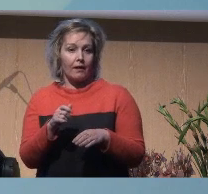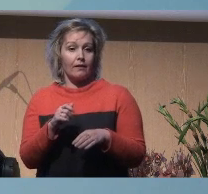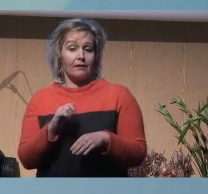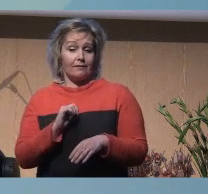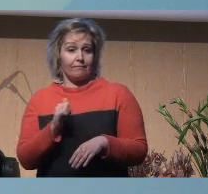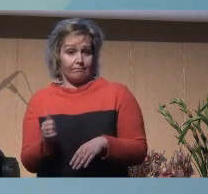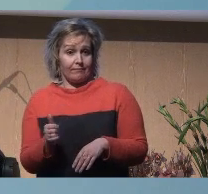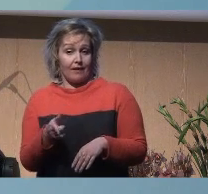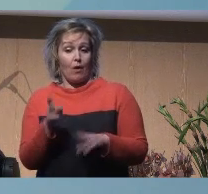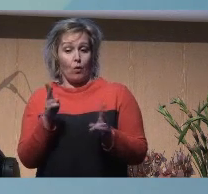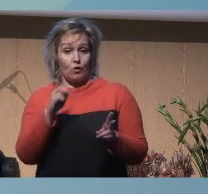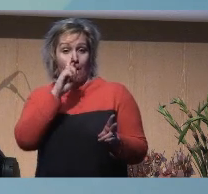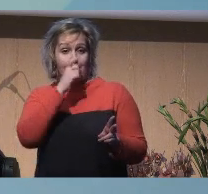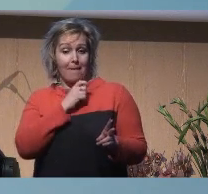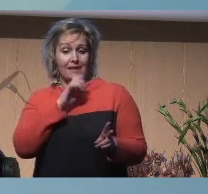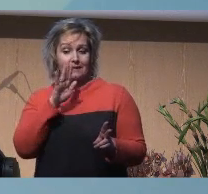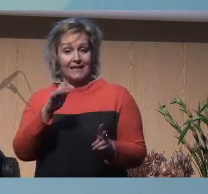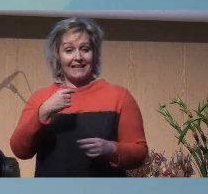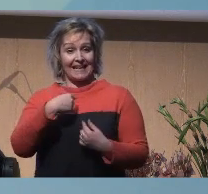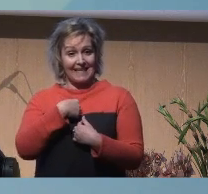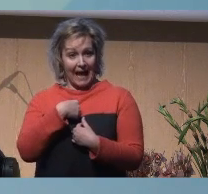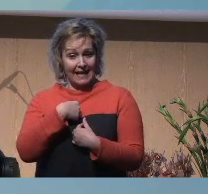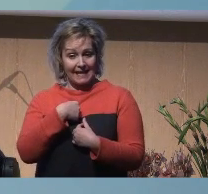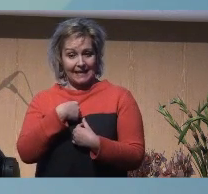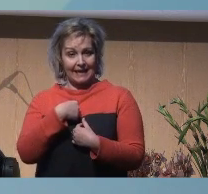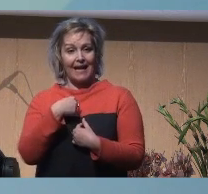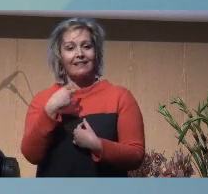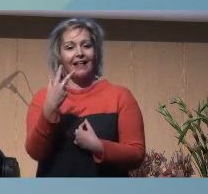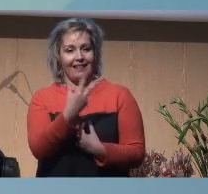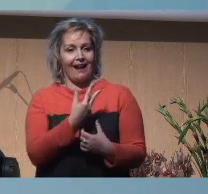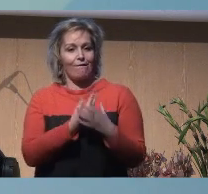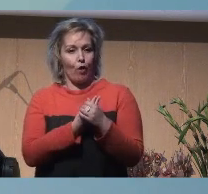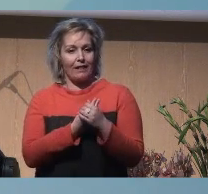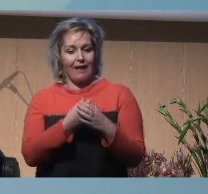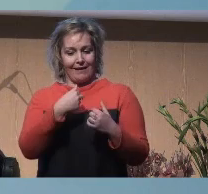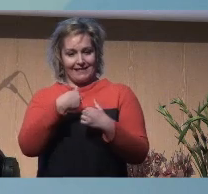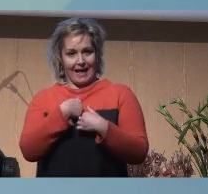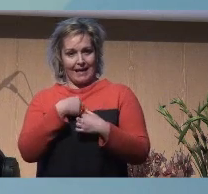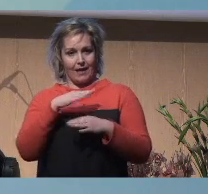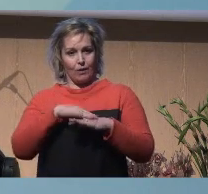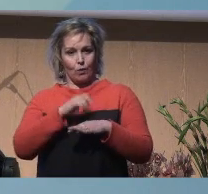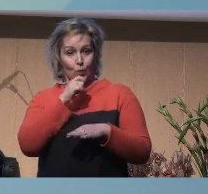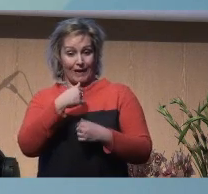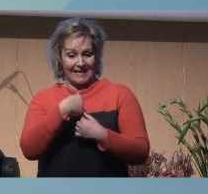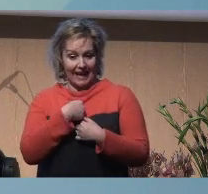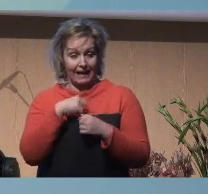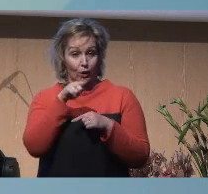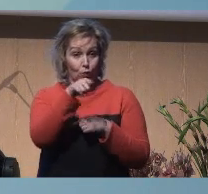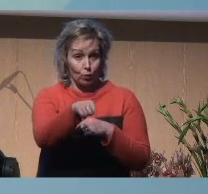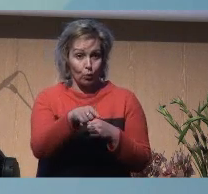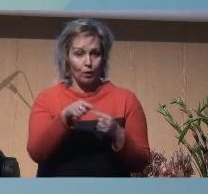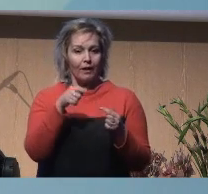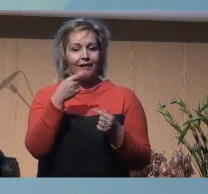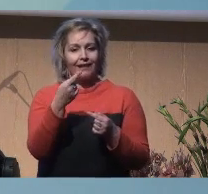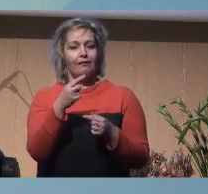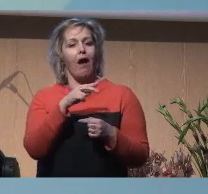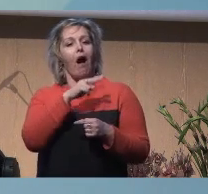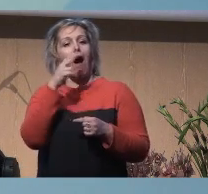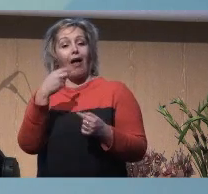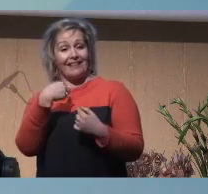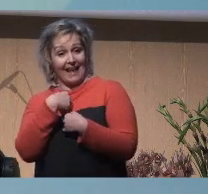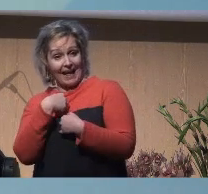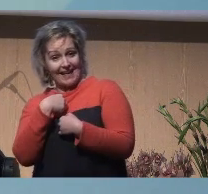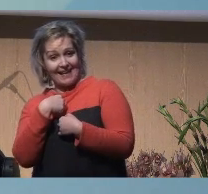Følgelig er også menneskets jeg tvefoldig, for jeg i grunnordet jeg-du er et annet